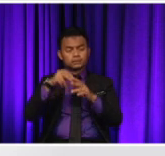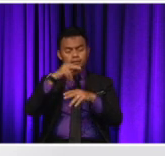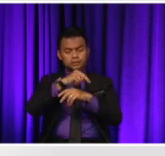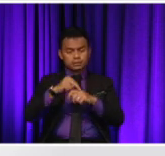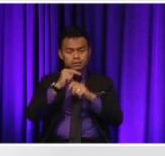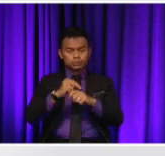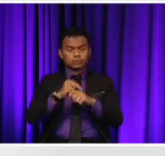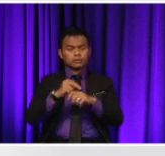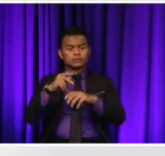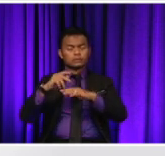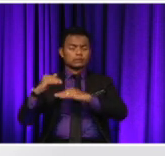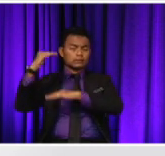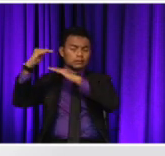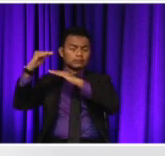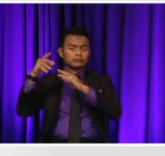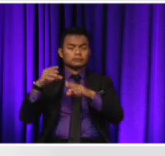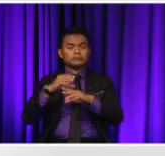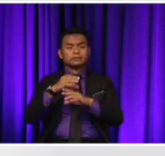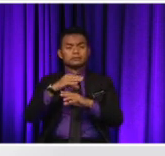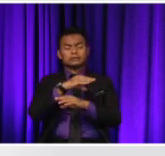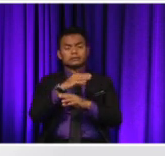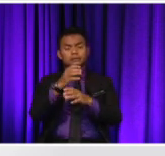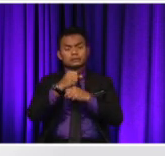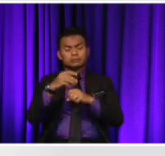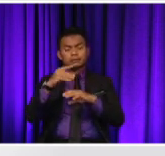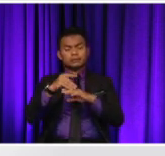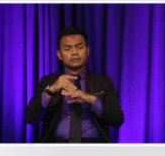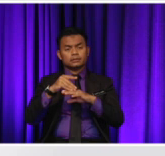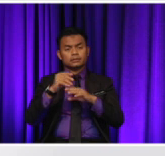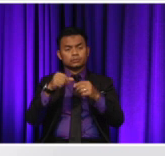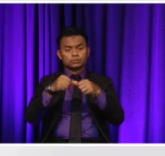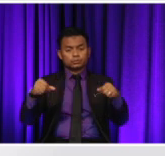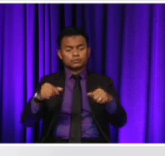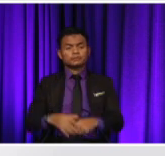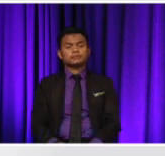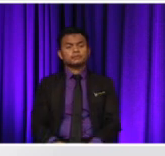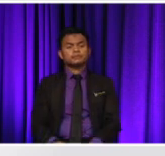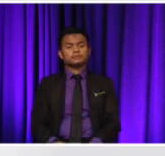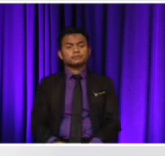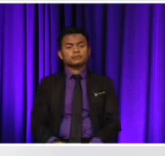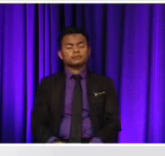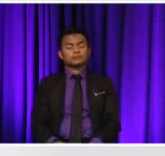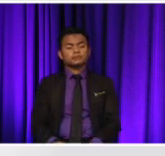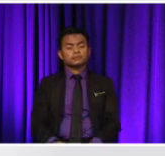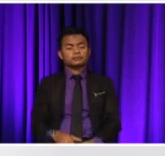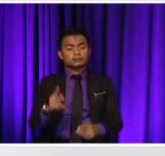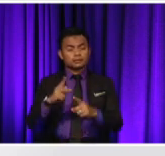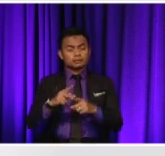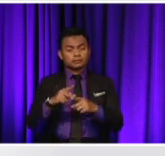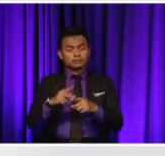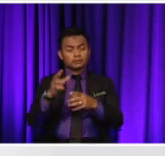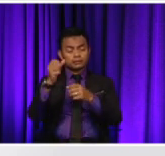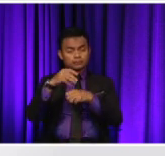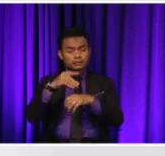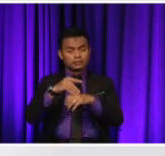upaya yang menghasilkan output pengeluaran secara maksimum juga dapat dinilai